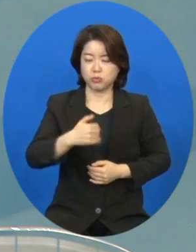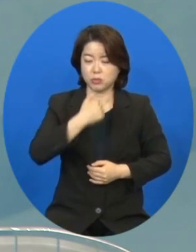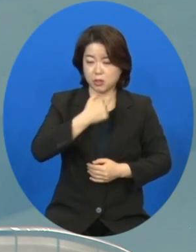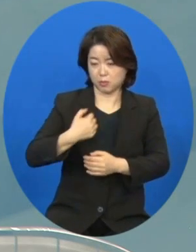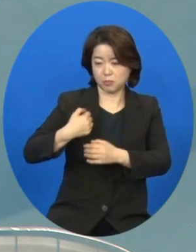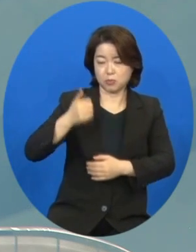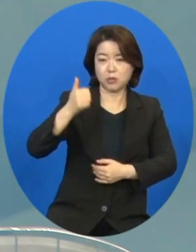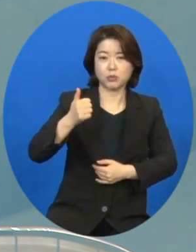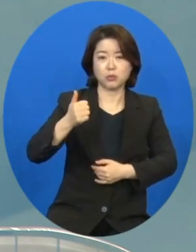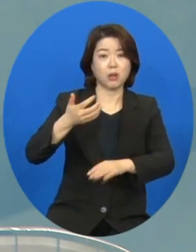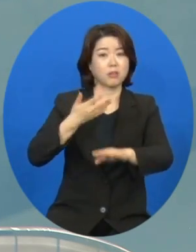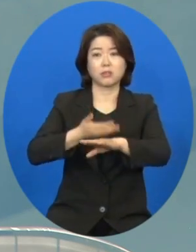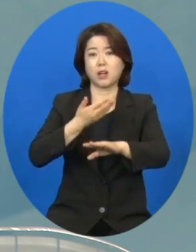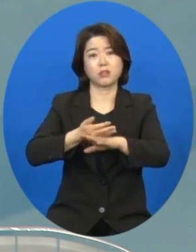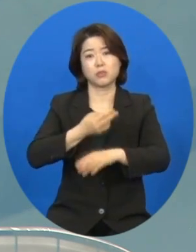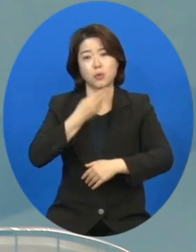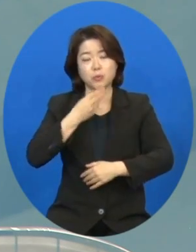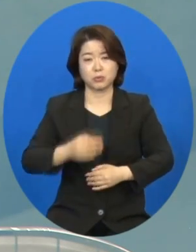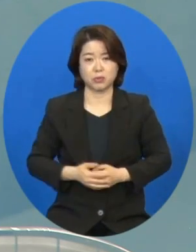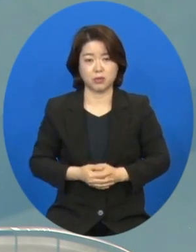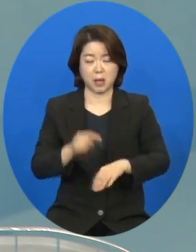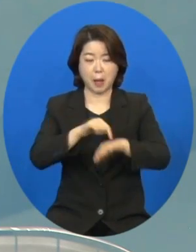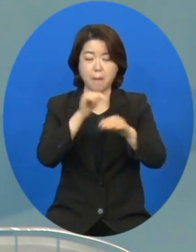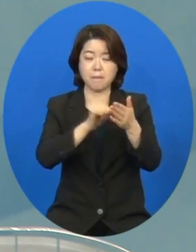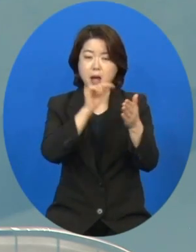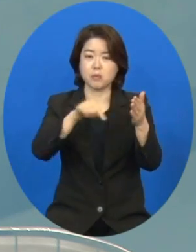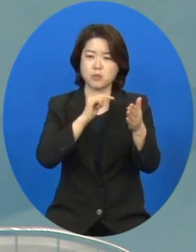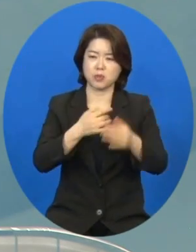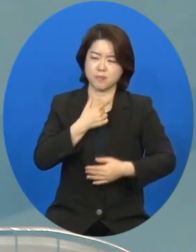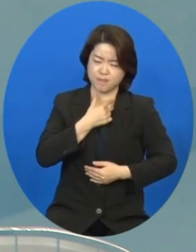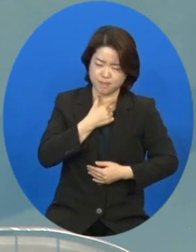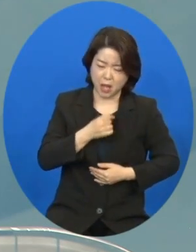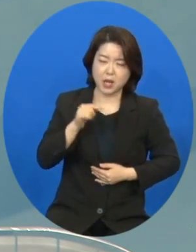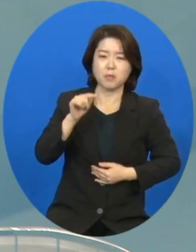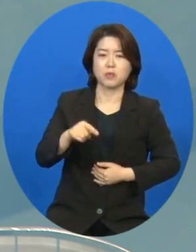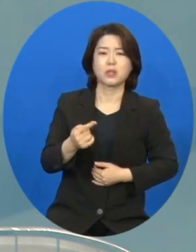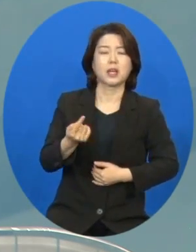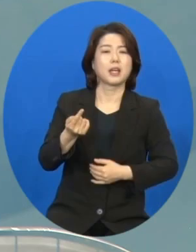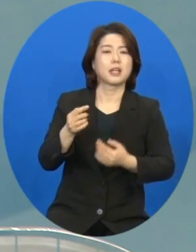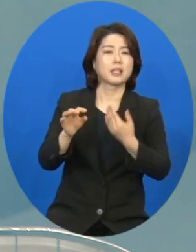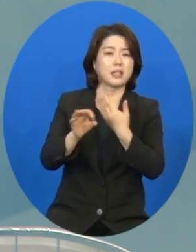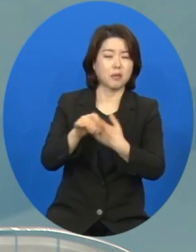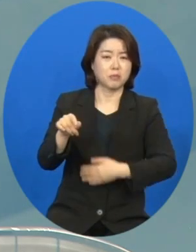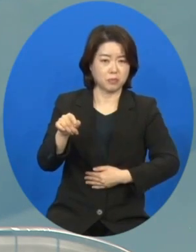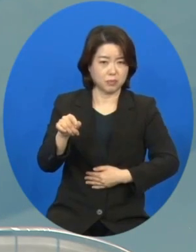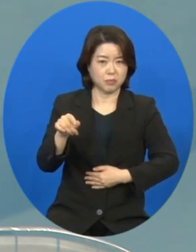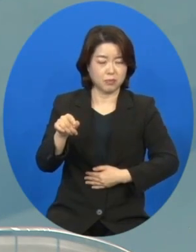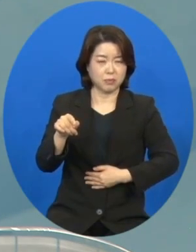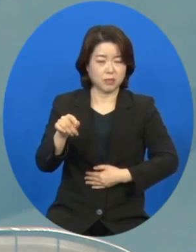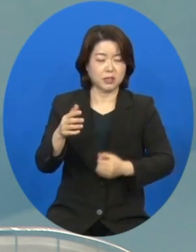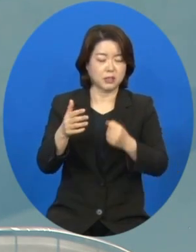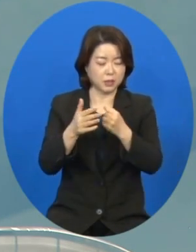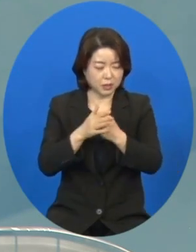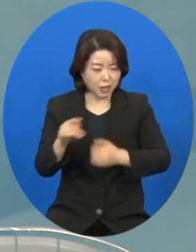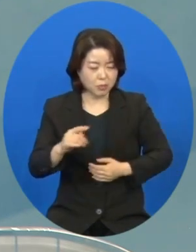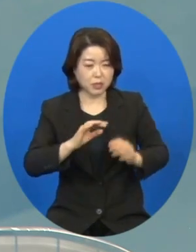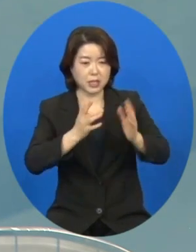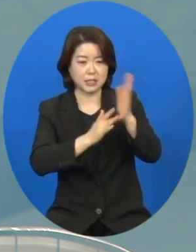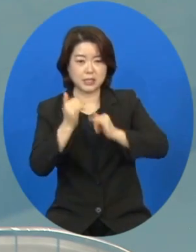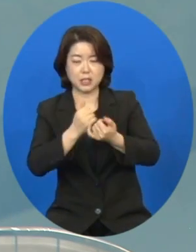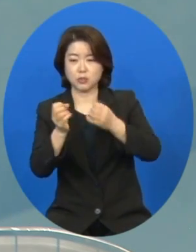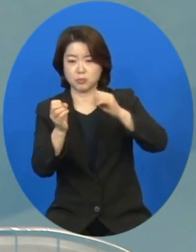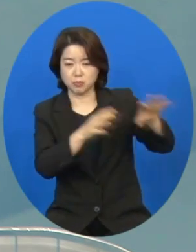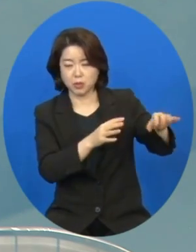달라요? 마음의 갈망이 그러니까 결국은 예수님 버리고 세상 붙잡게